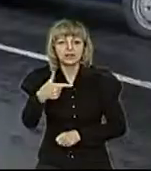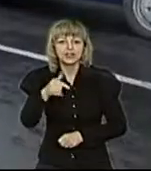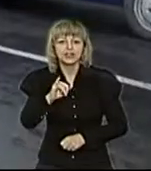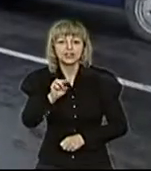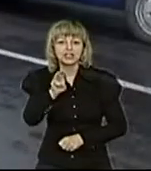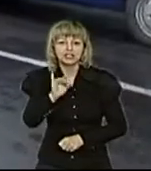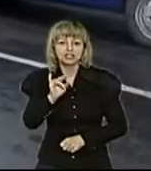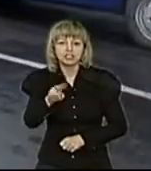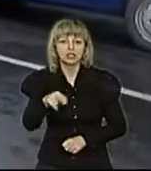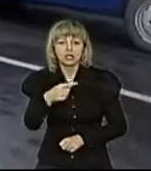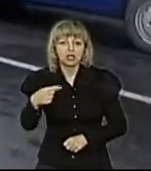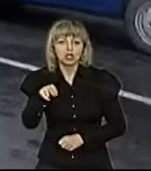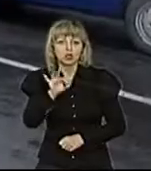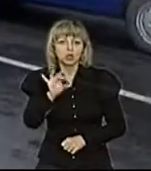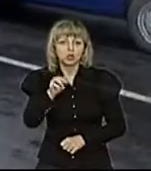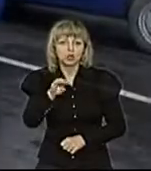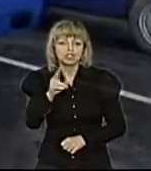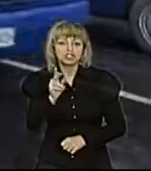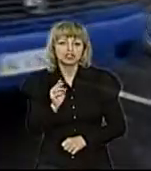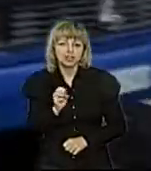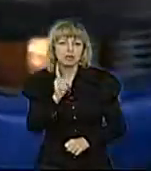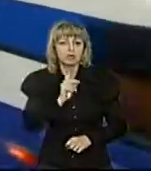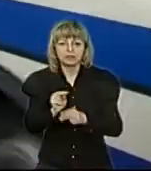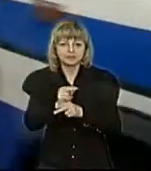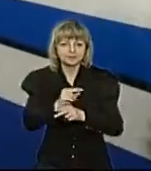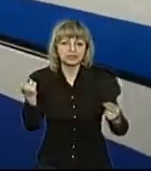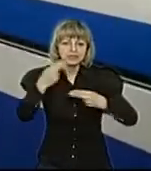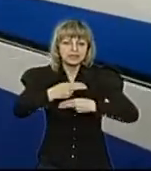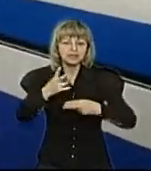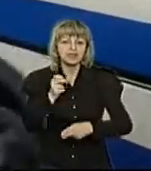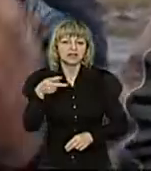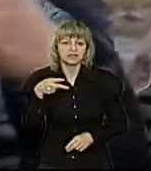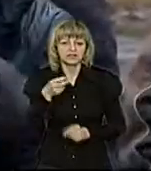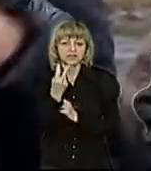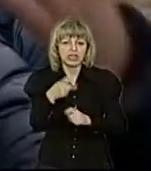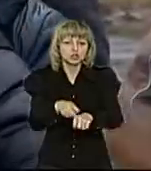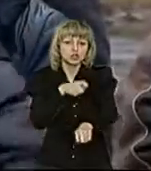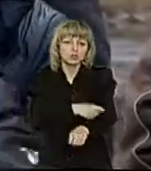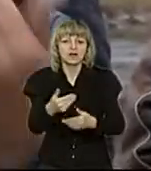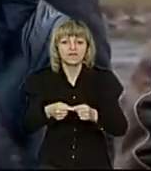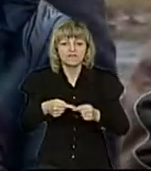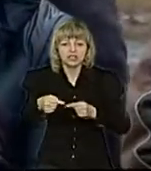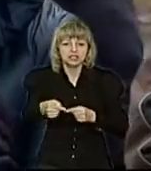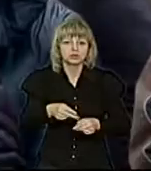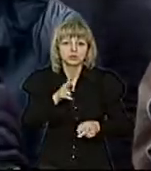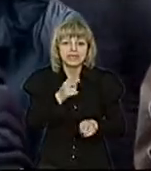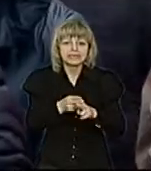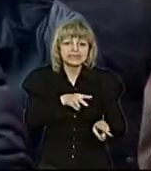Ковель-Гішин-Доротище до облаштування регульованого залізничного переїзду на 12-му кілометрі відрізку